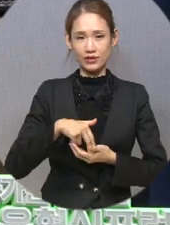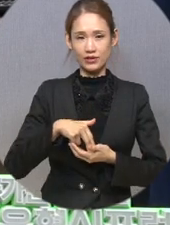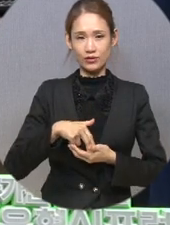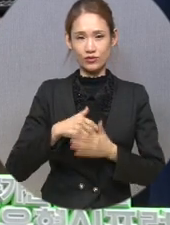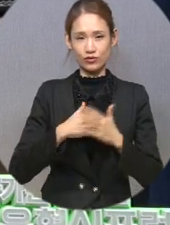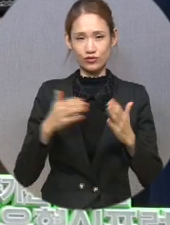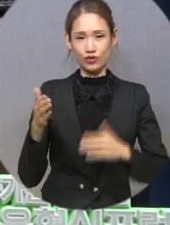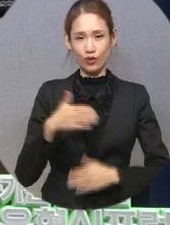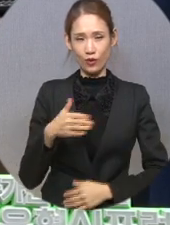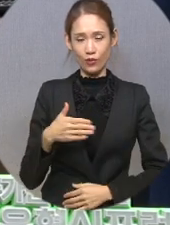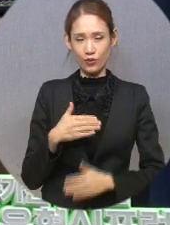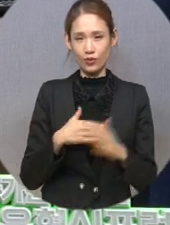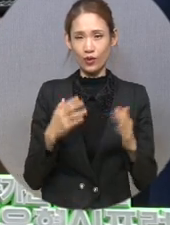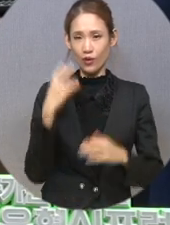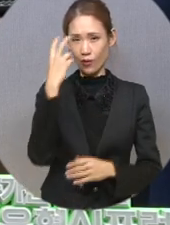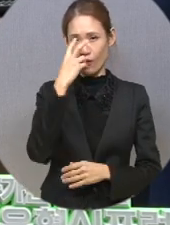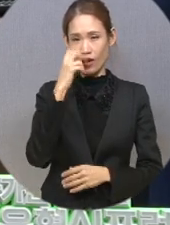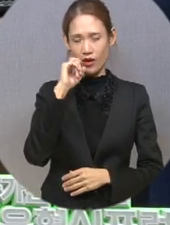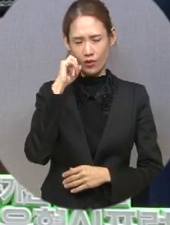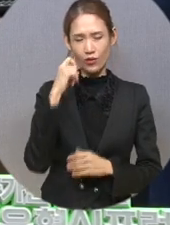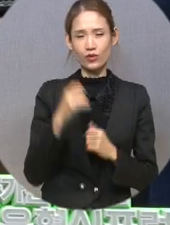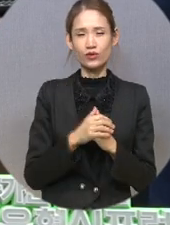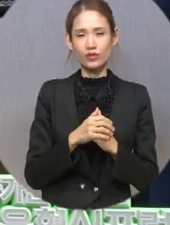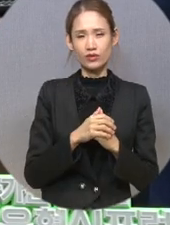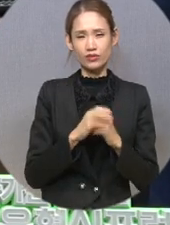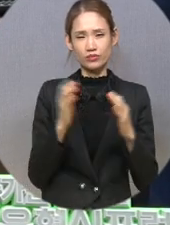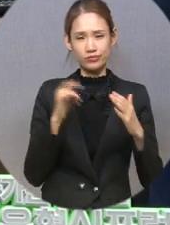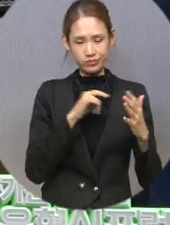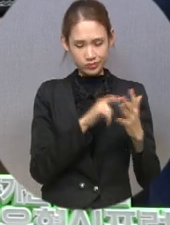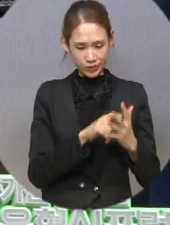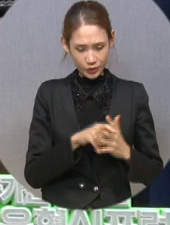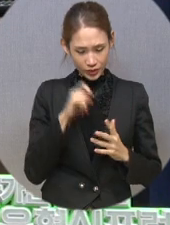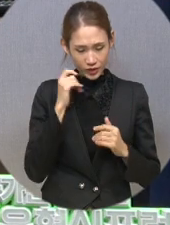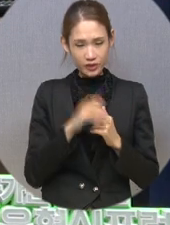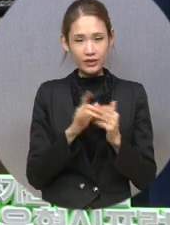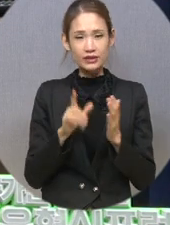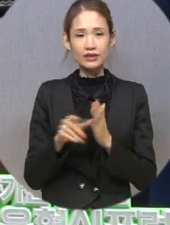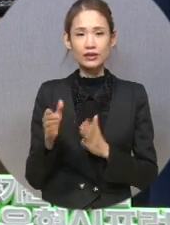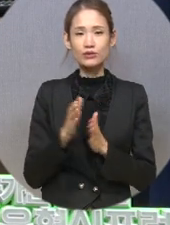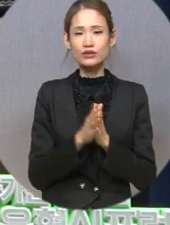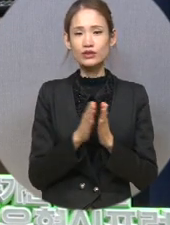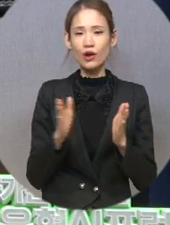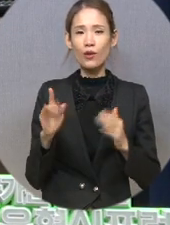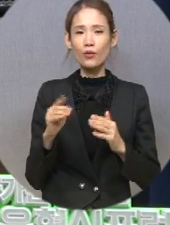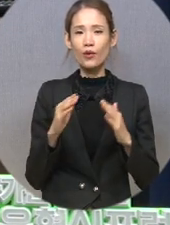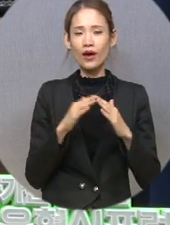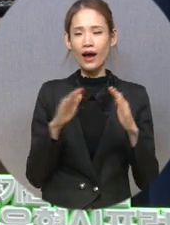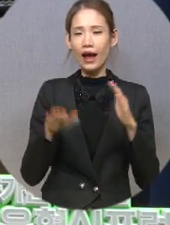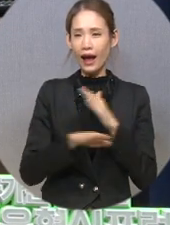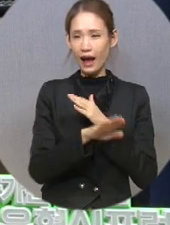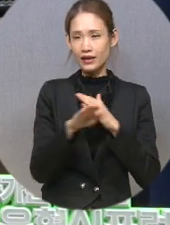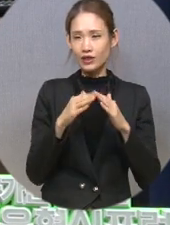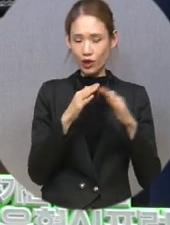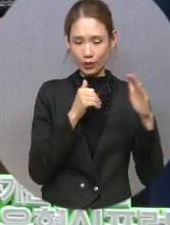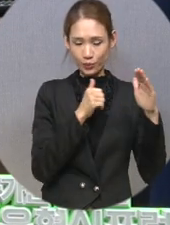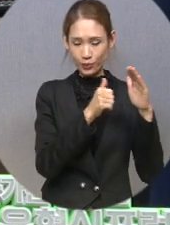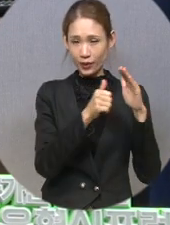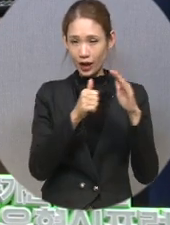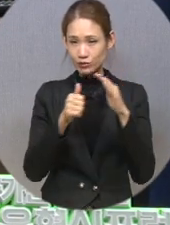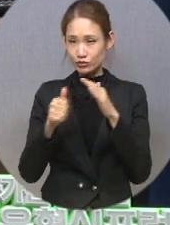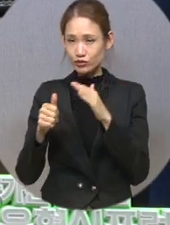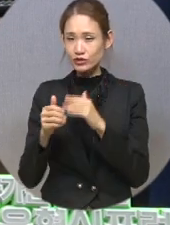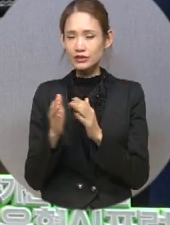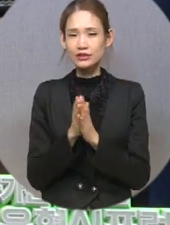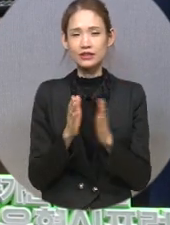쉽지 않죠. 아이들 그렇죠. 파악하기도 어렵고. 그래서 그때부터 시작한 게 이른바 이제 가정방문이라는 걸 시작을 했습니다. 이제